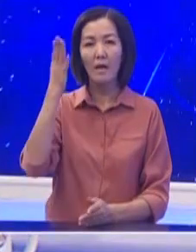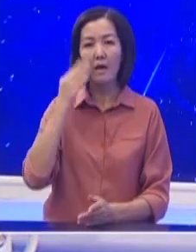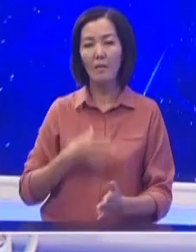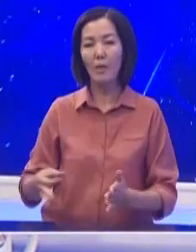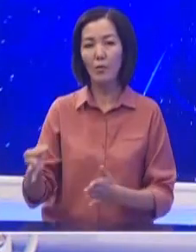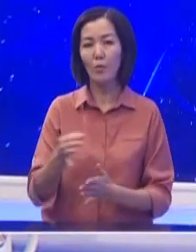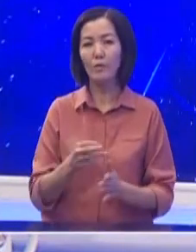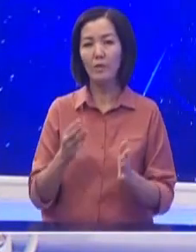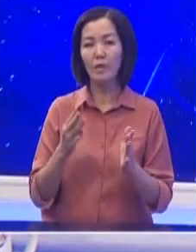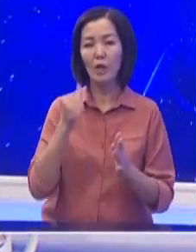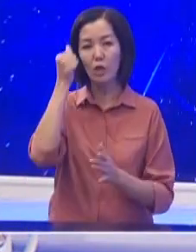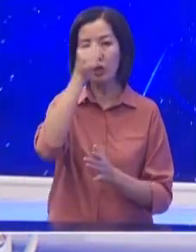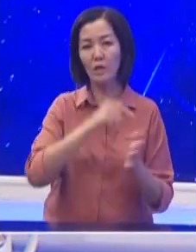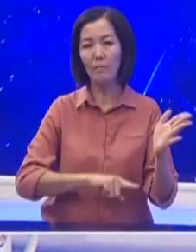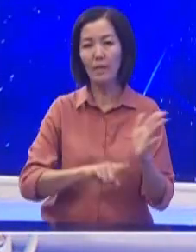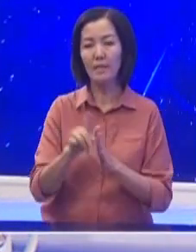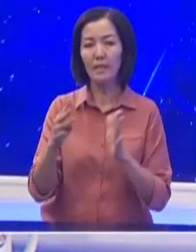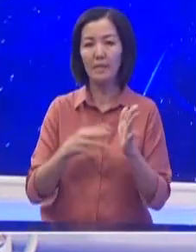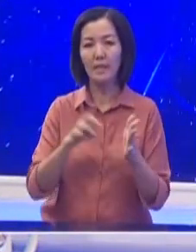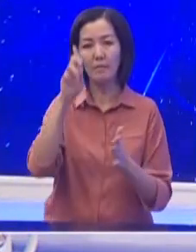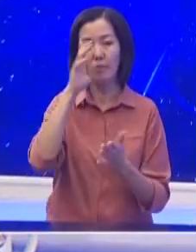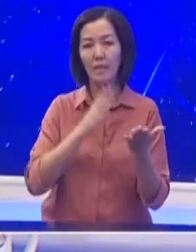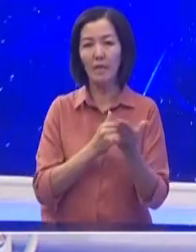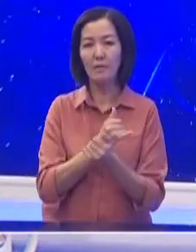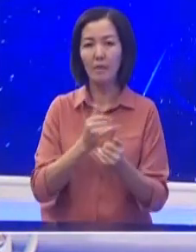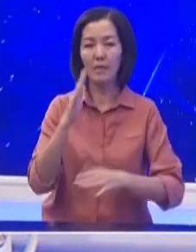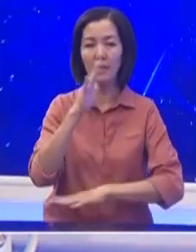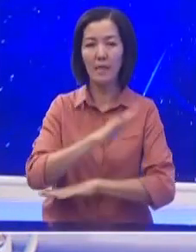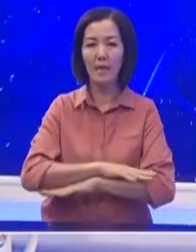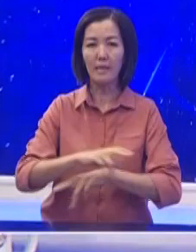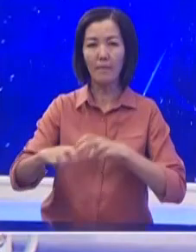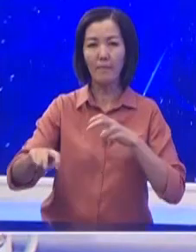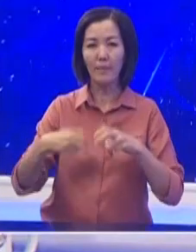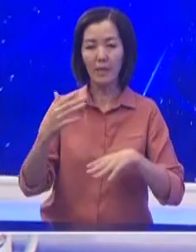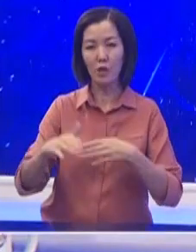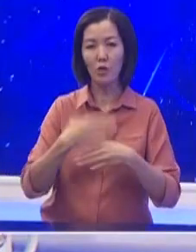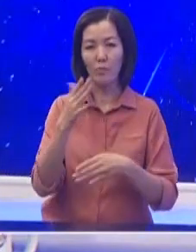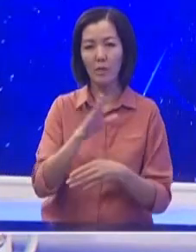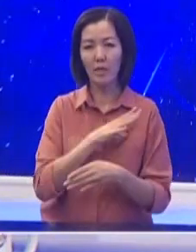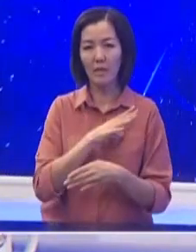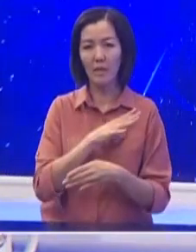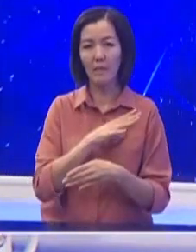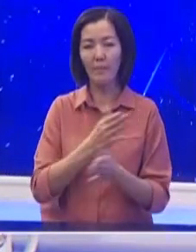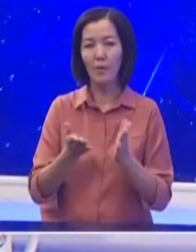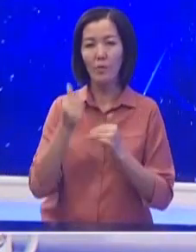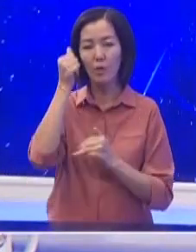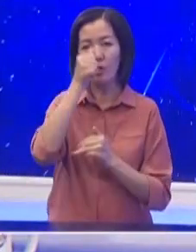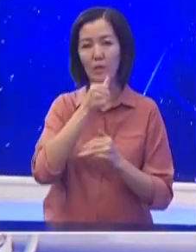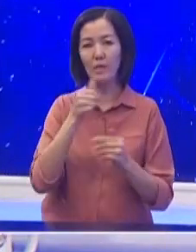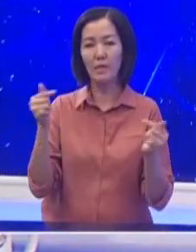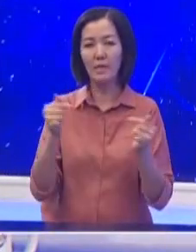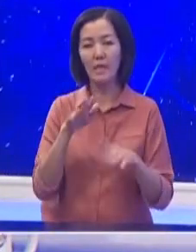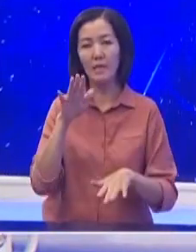Жаңалықтарды жалғастырамыз. Алматы облысында жыл басынан 8 мемлекеттік қызметкер тәртіптік жауапкершілікке тартылған. Бұл өткен жылдың сәйкес